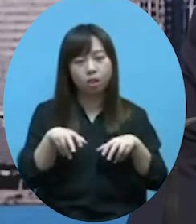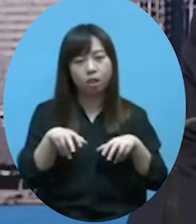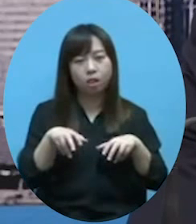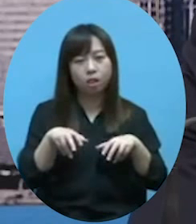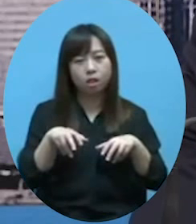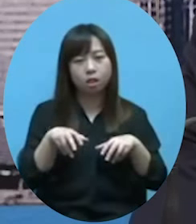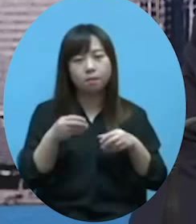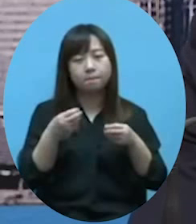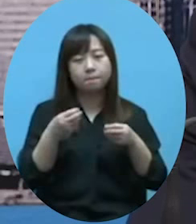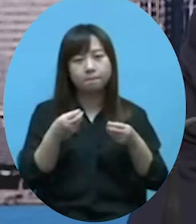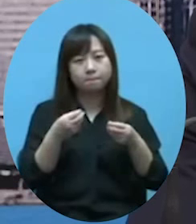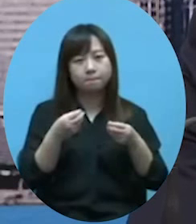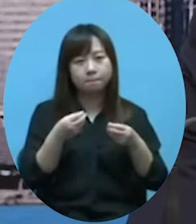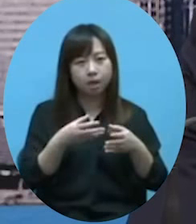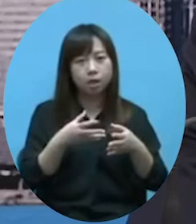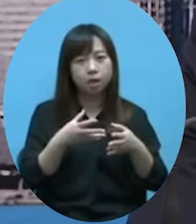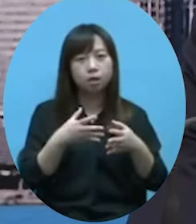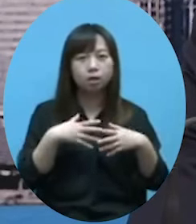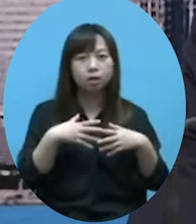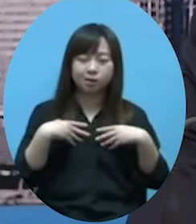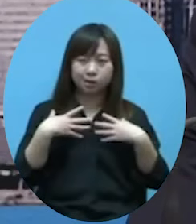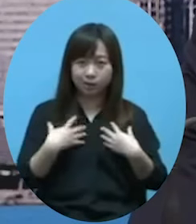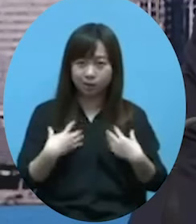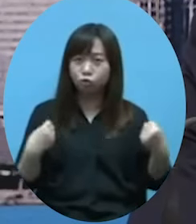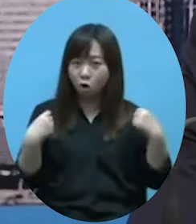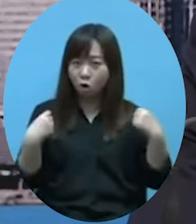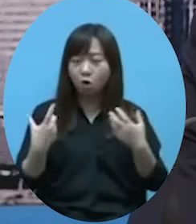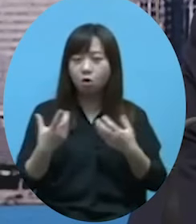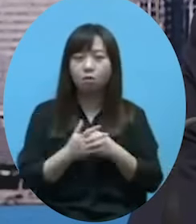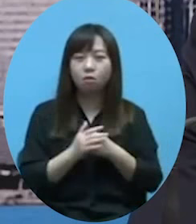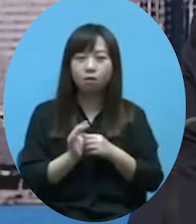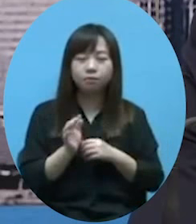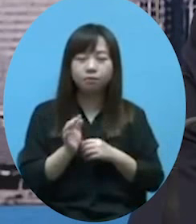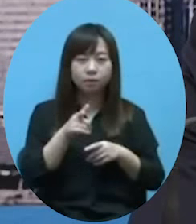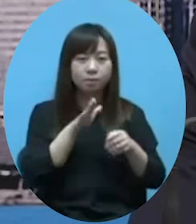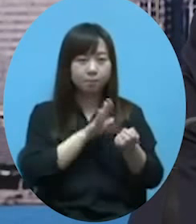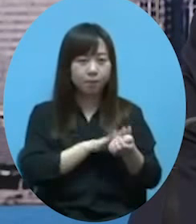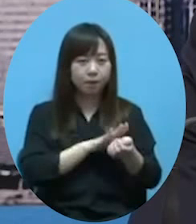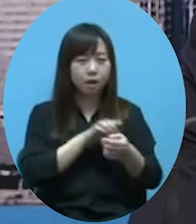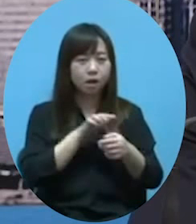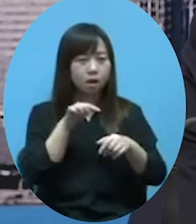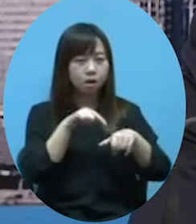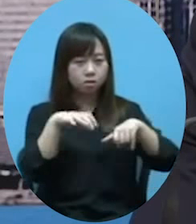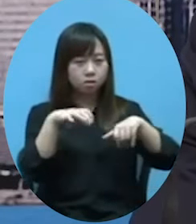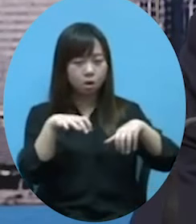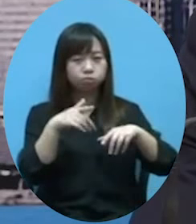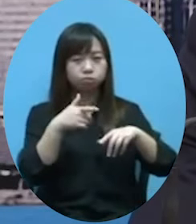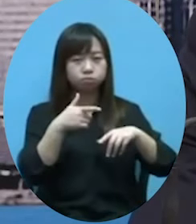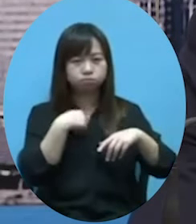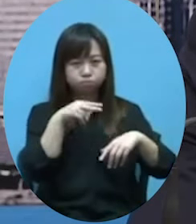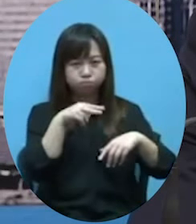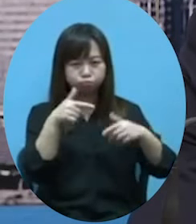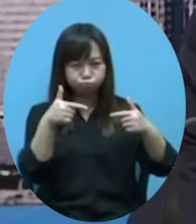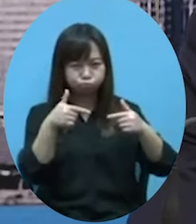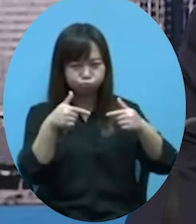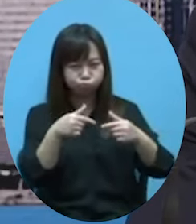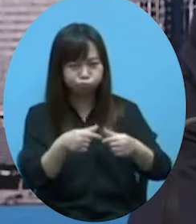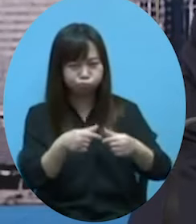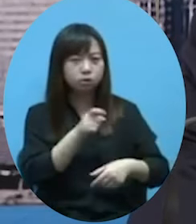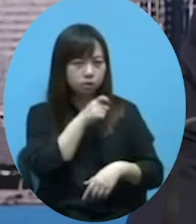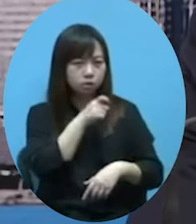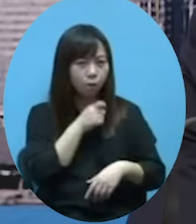沒有那個症狀讓牠健康的像這隻狗一樣我們看到牠的病毒其實是不斷地少的我相信